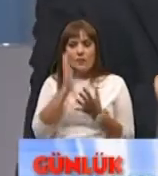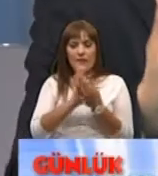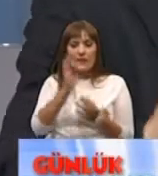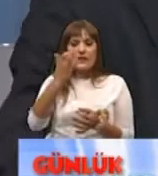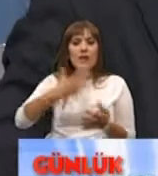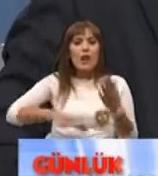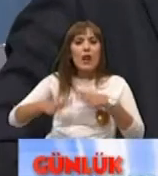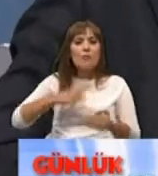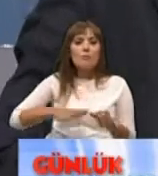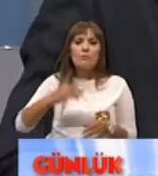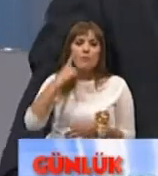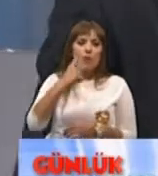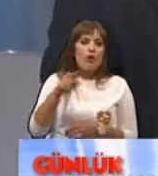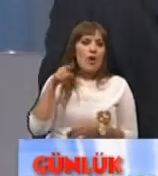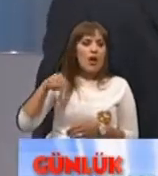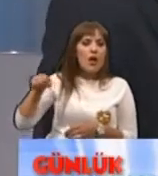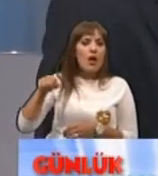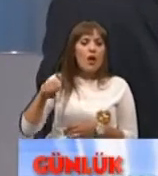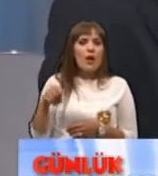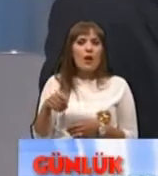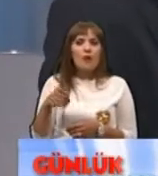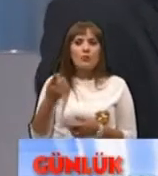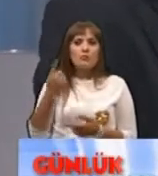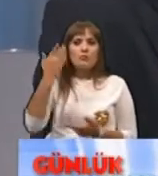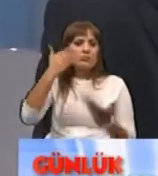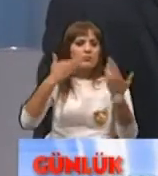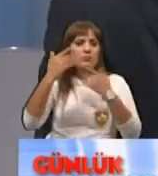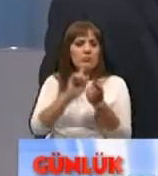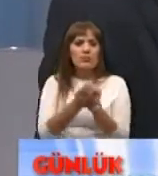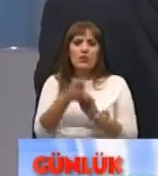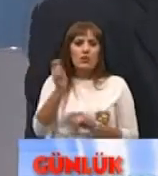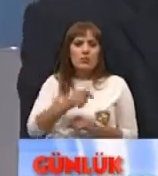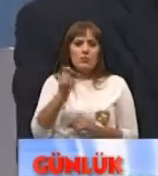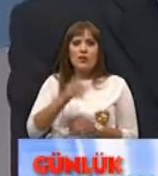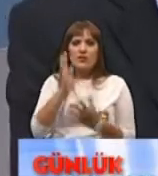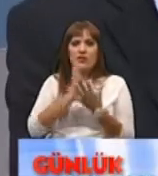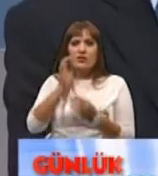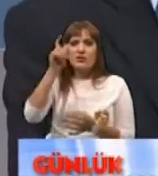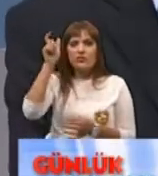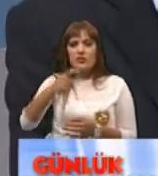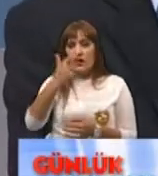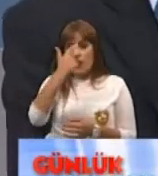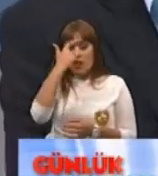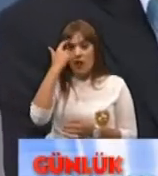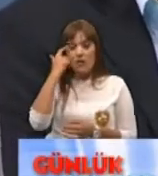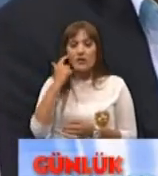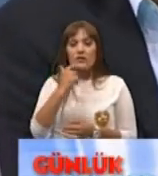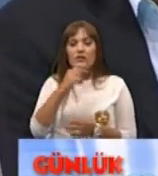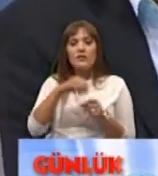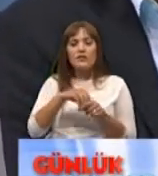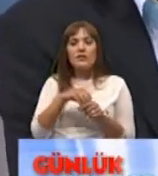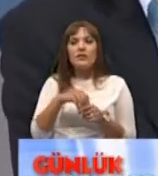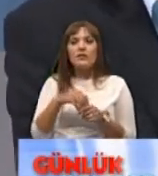kişinin talebine göre aslında müdahale edilir kişinin özellikle alın bölgesine